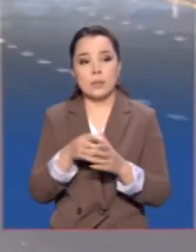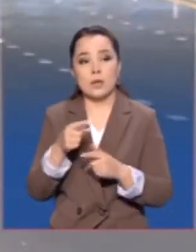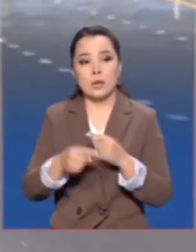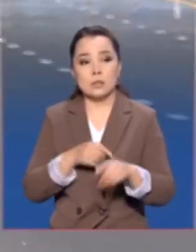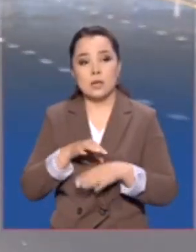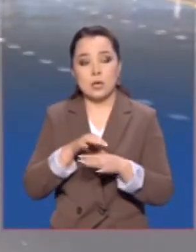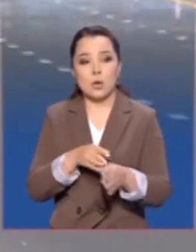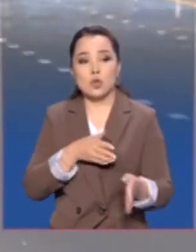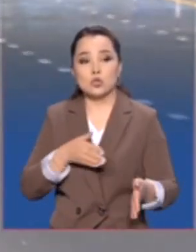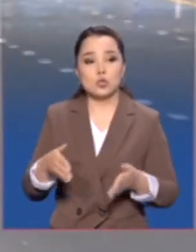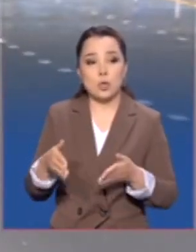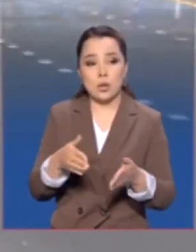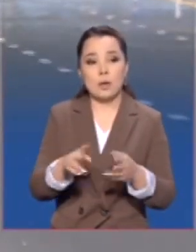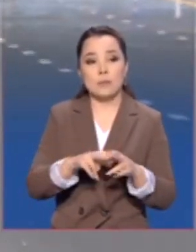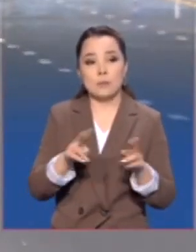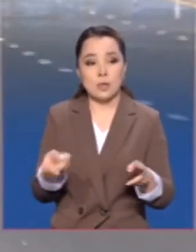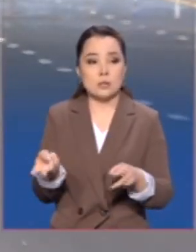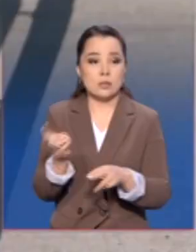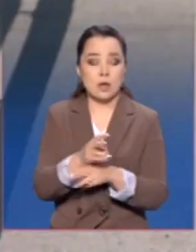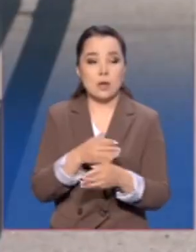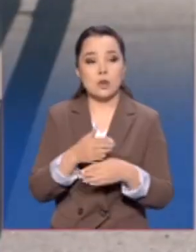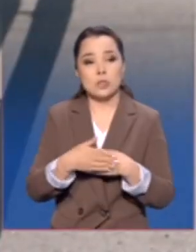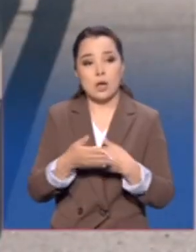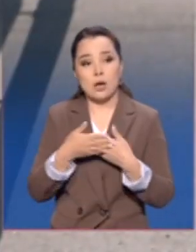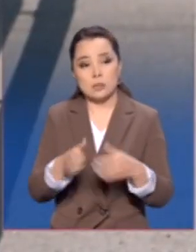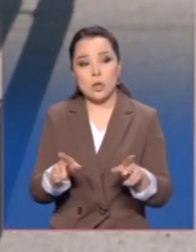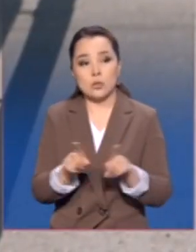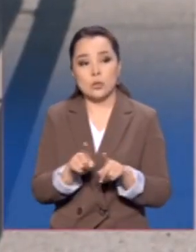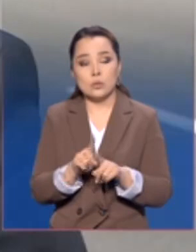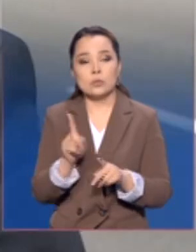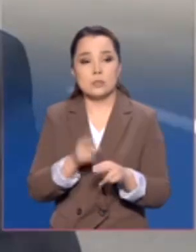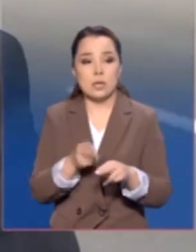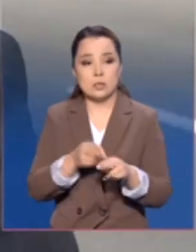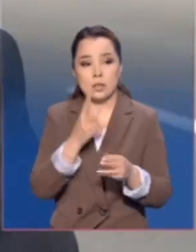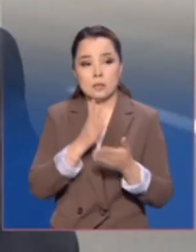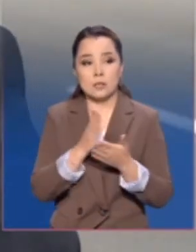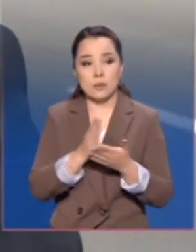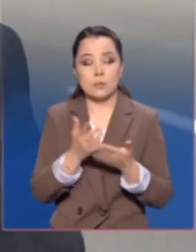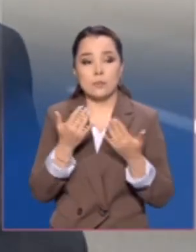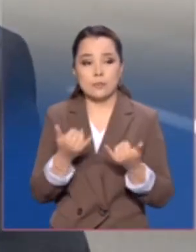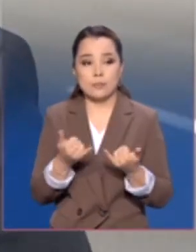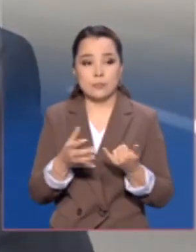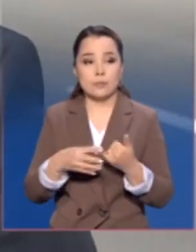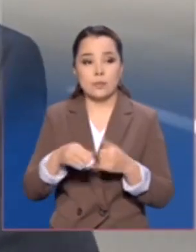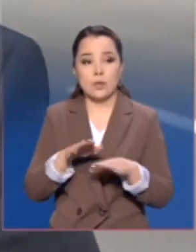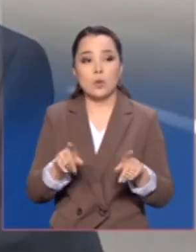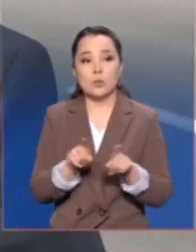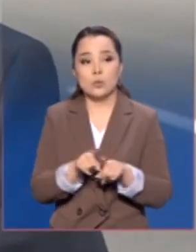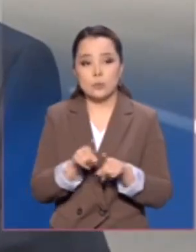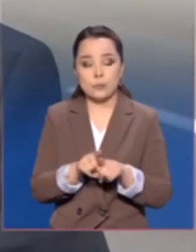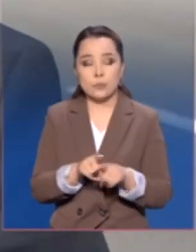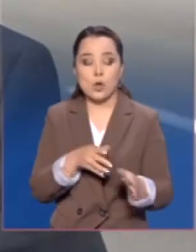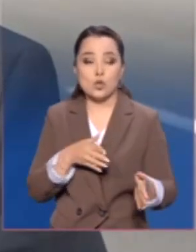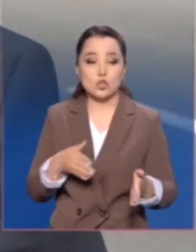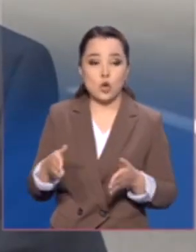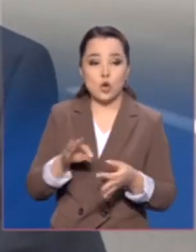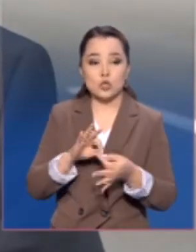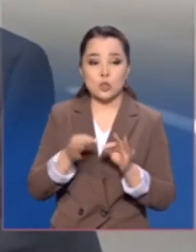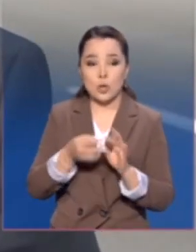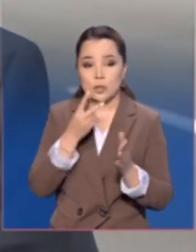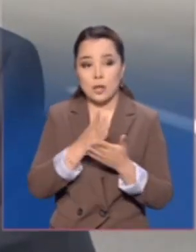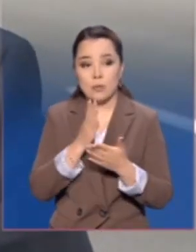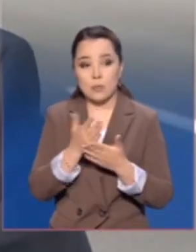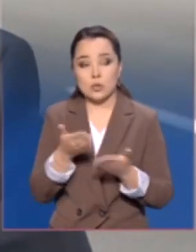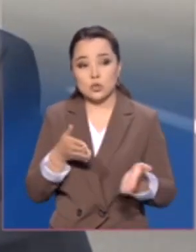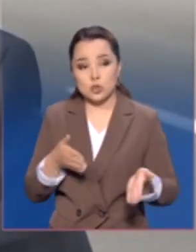өтетін айналма жолдан бірдей кіріп шығу қақпасын ашуға не кедергі? Бакатқа шығатын жерлердің бәрі ол күре жолдар бәрі. Күре